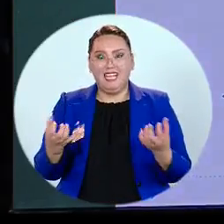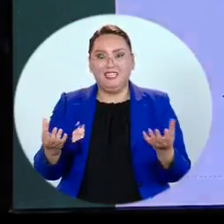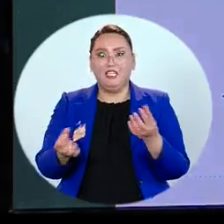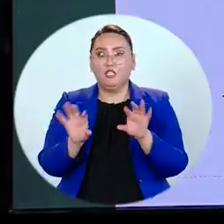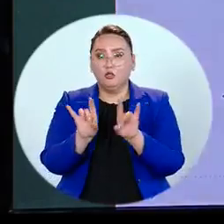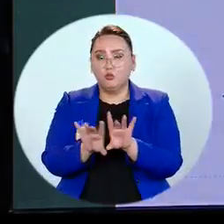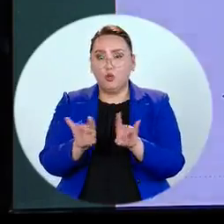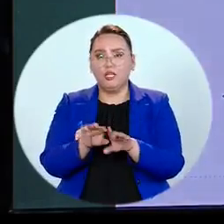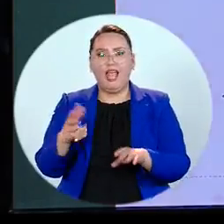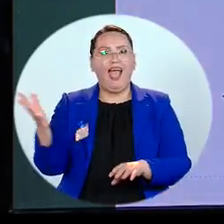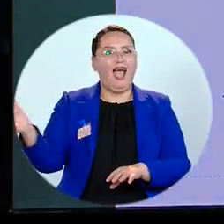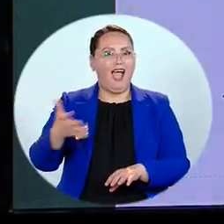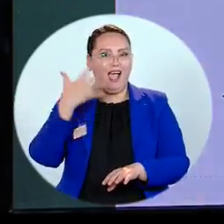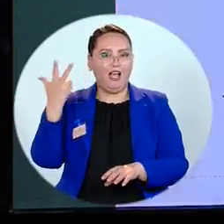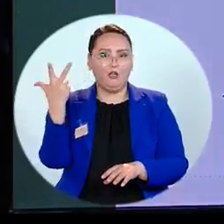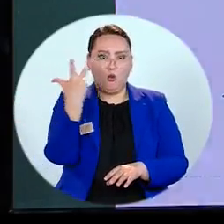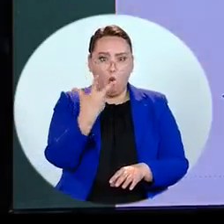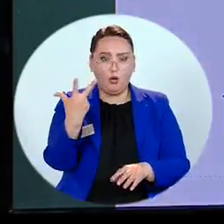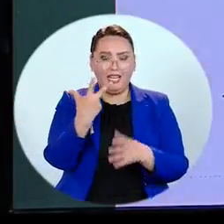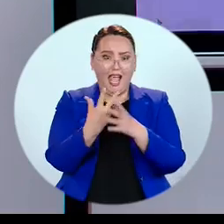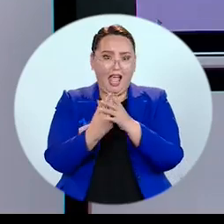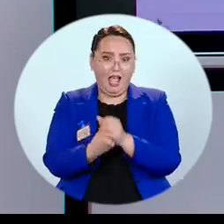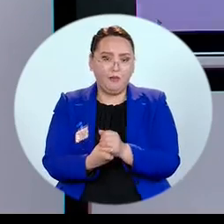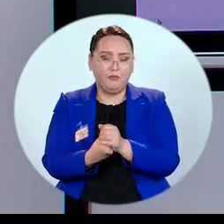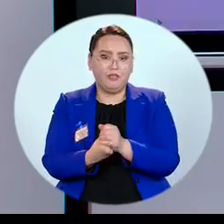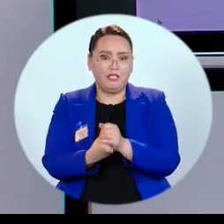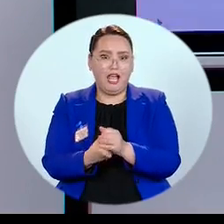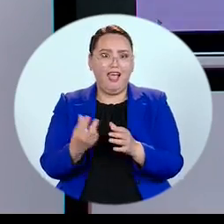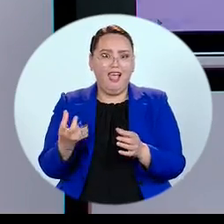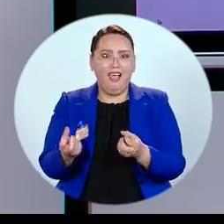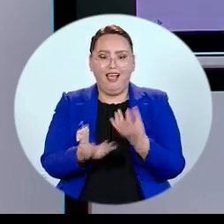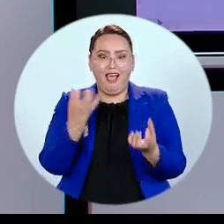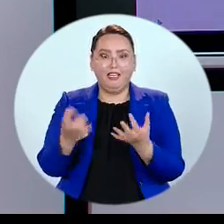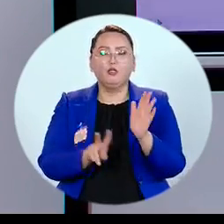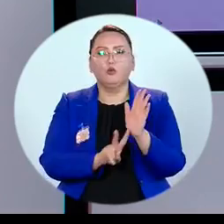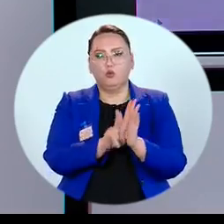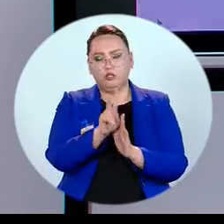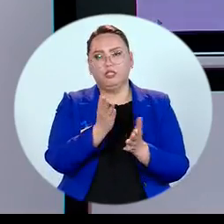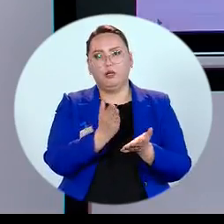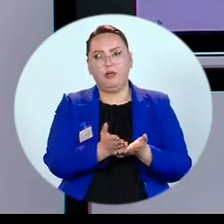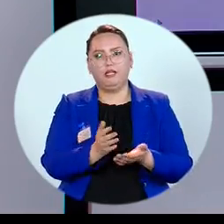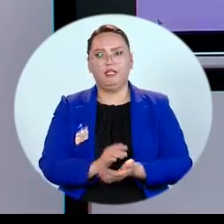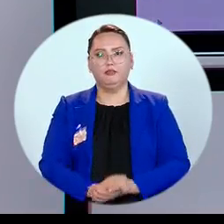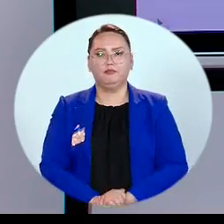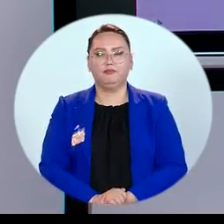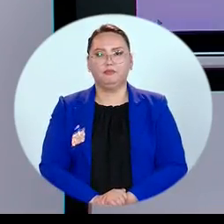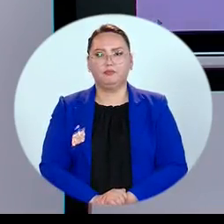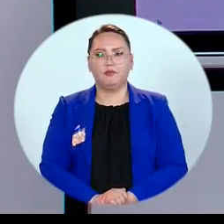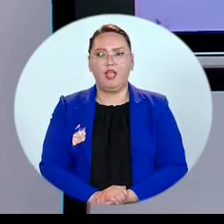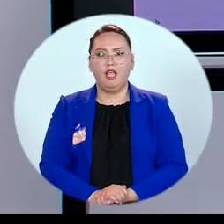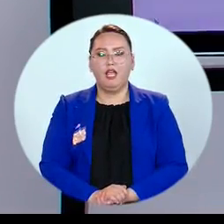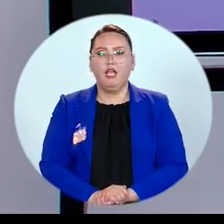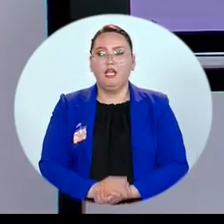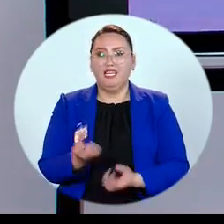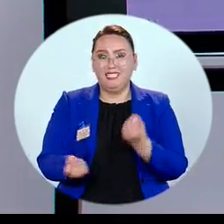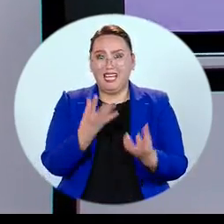өвэхт зол